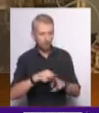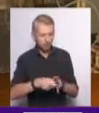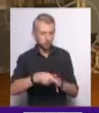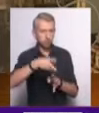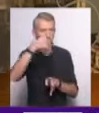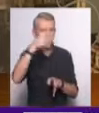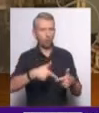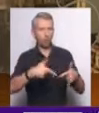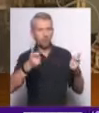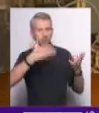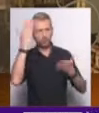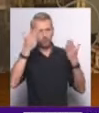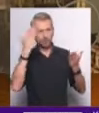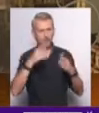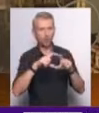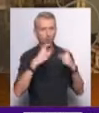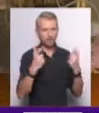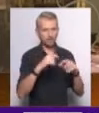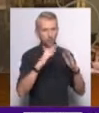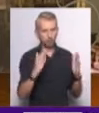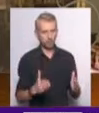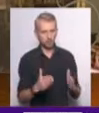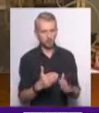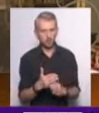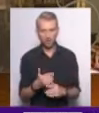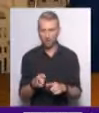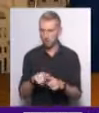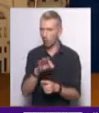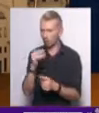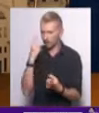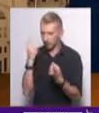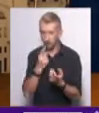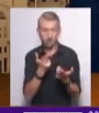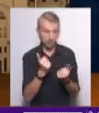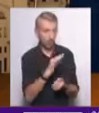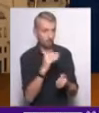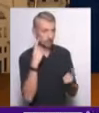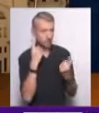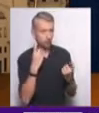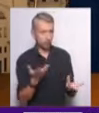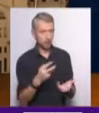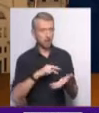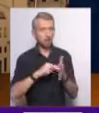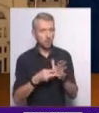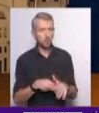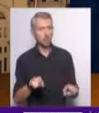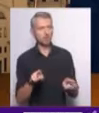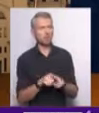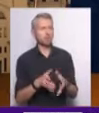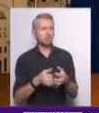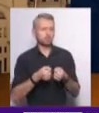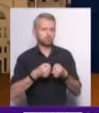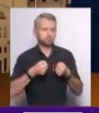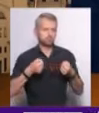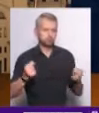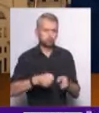багатоповерховий готельно-розважально-офісний комплекс. Це дуже офіційна інформація? Так, це офіційна інформація. Тобто планують такий великий комплекс на